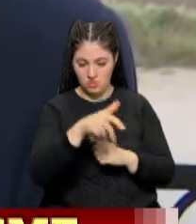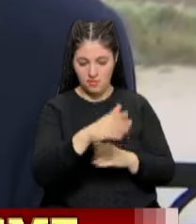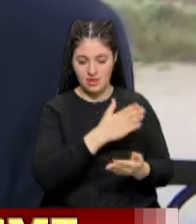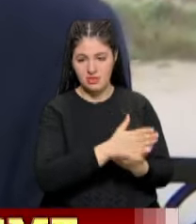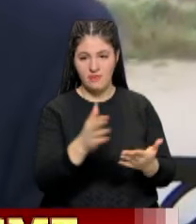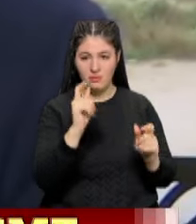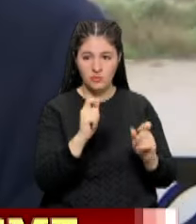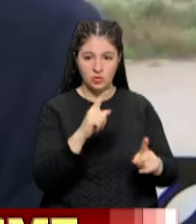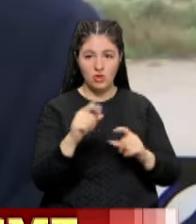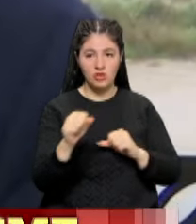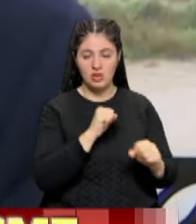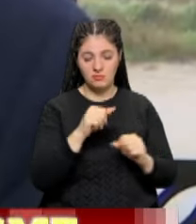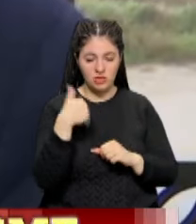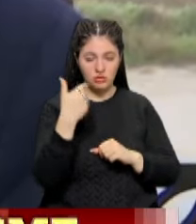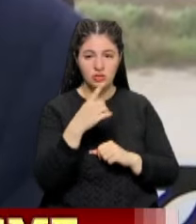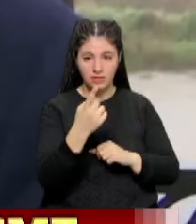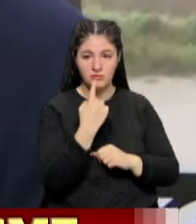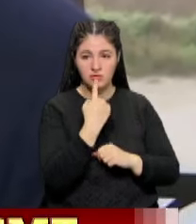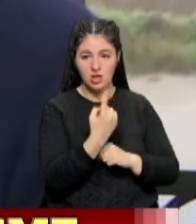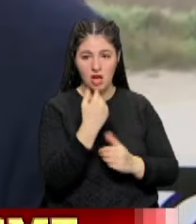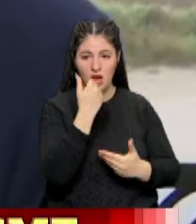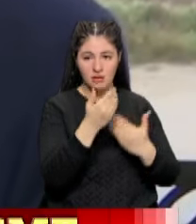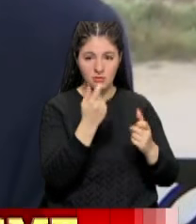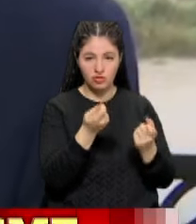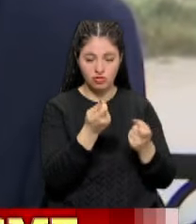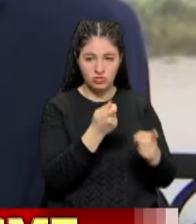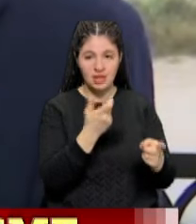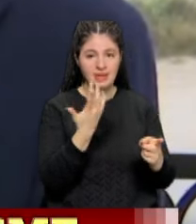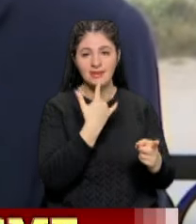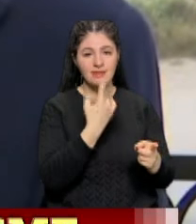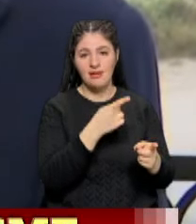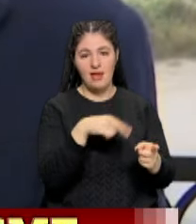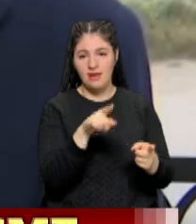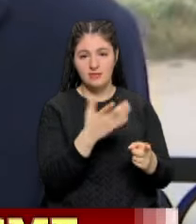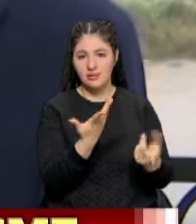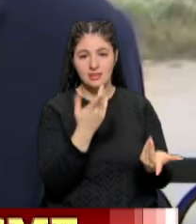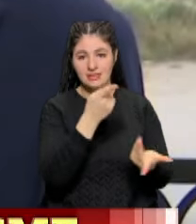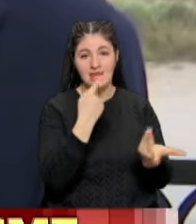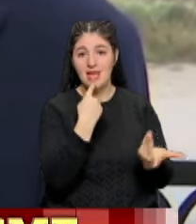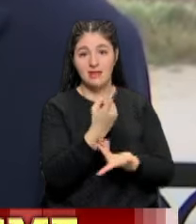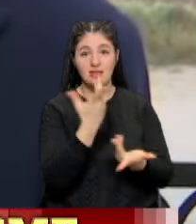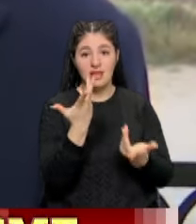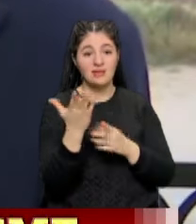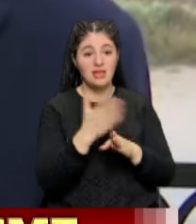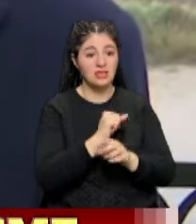devam ettiniz. O tepkilerin ardından size bir şeyler anlatmaya çalıştılar. Ne dediler? Niye bu kadar